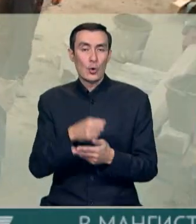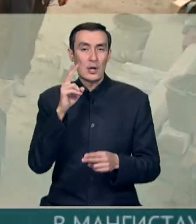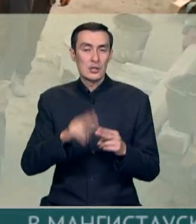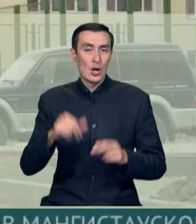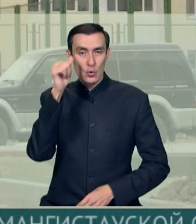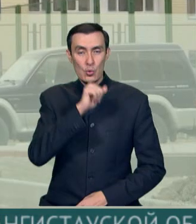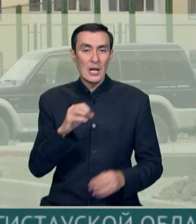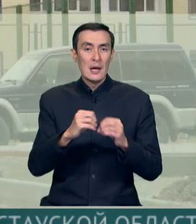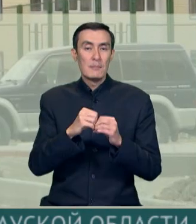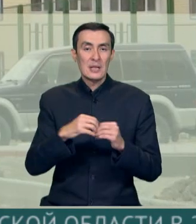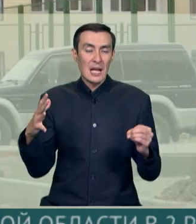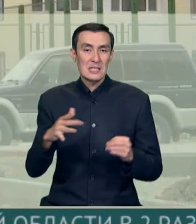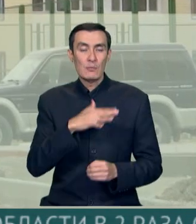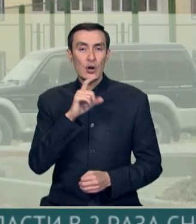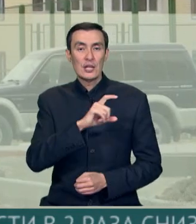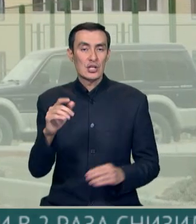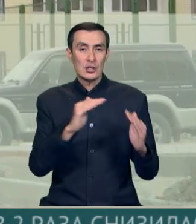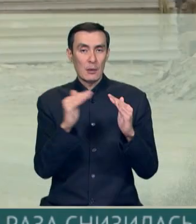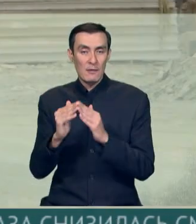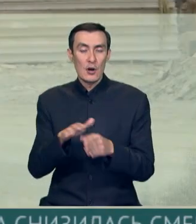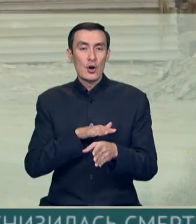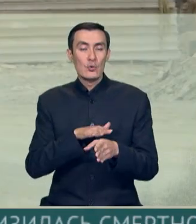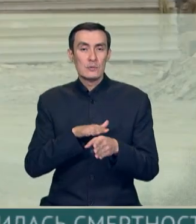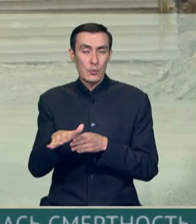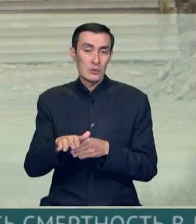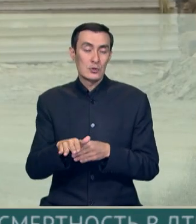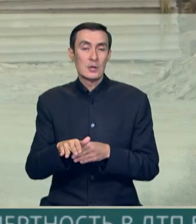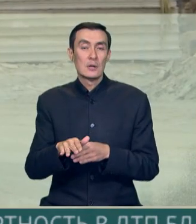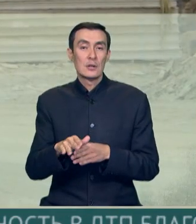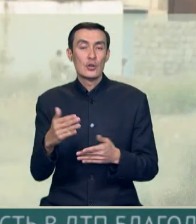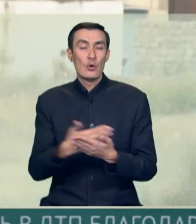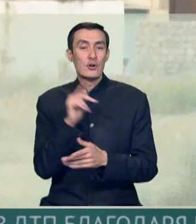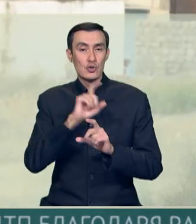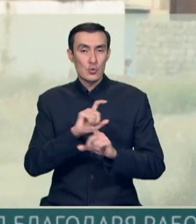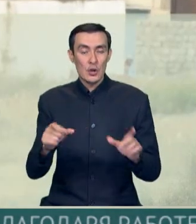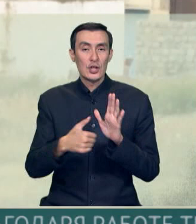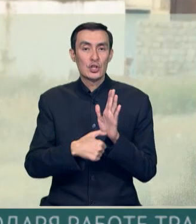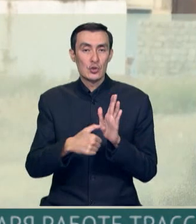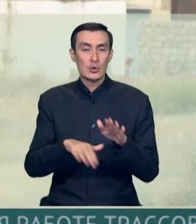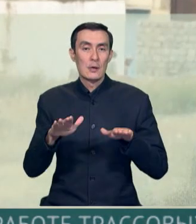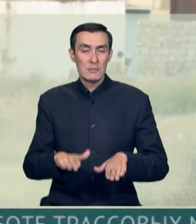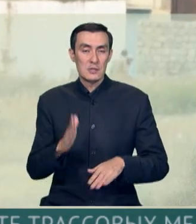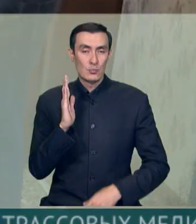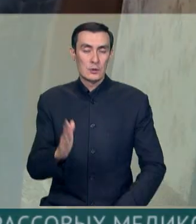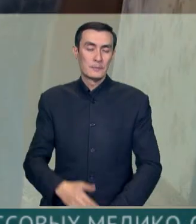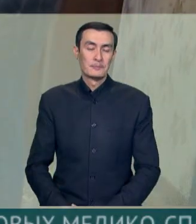года. 15 многоэтажек уже заселили. Также в городе построят новую школу на 600 мест.